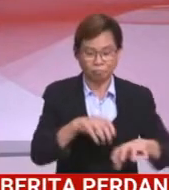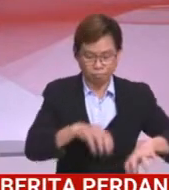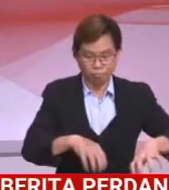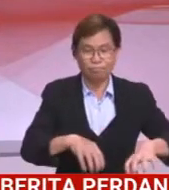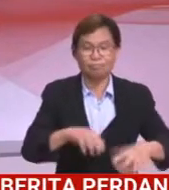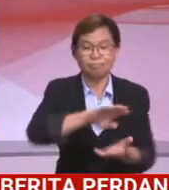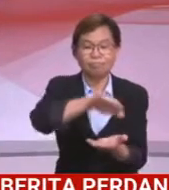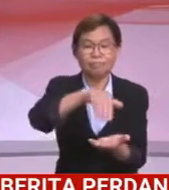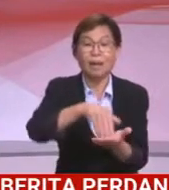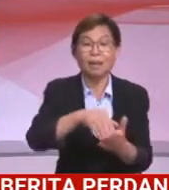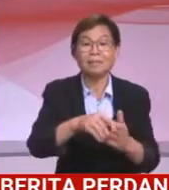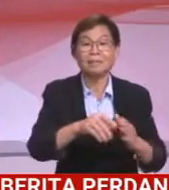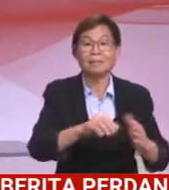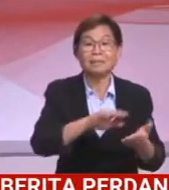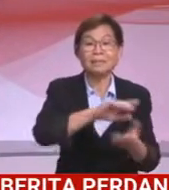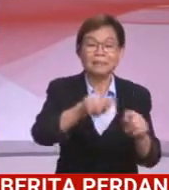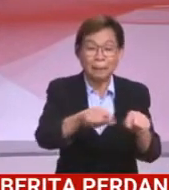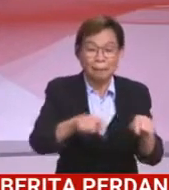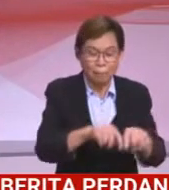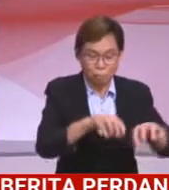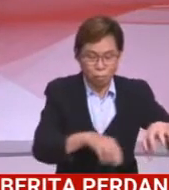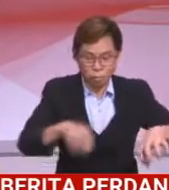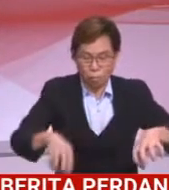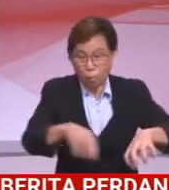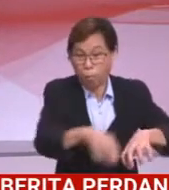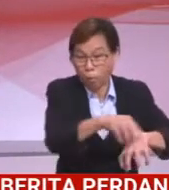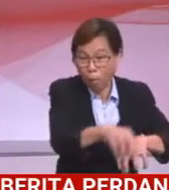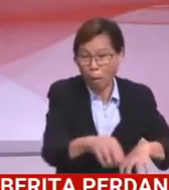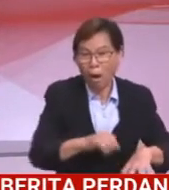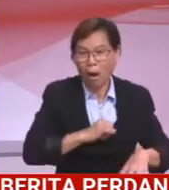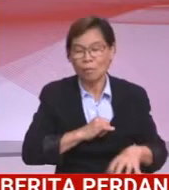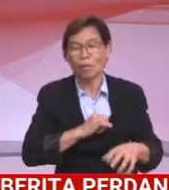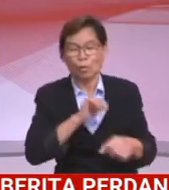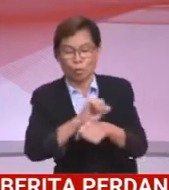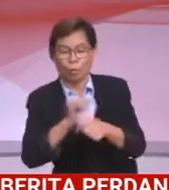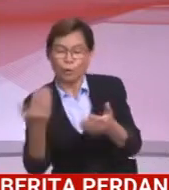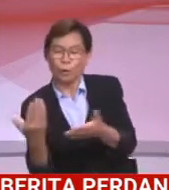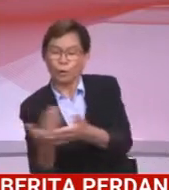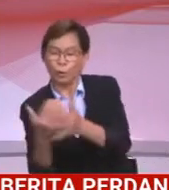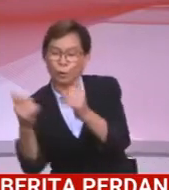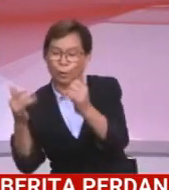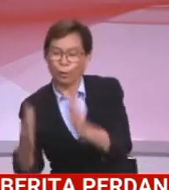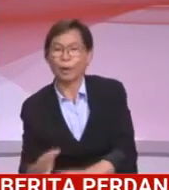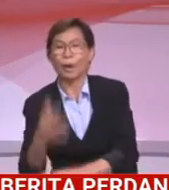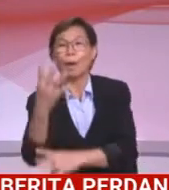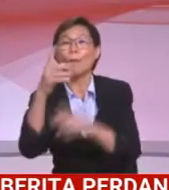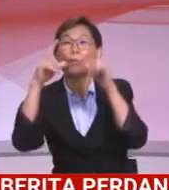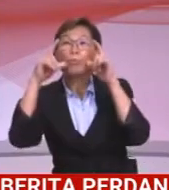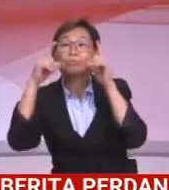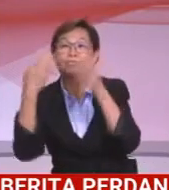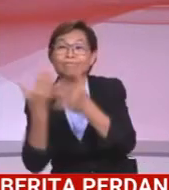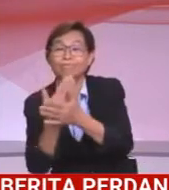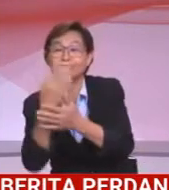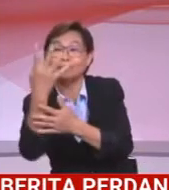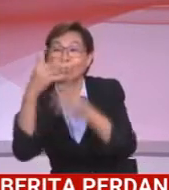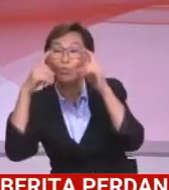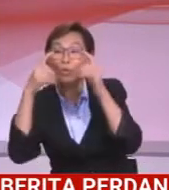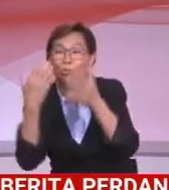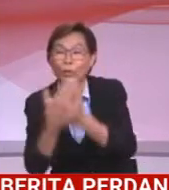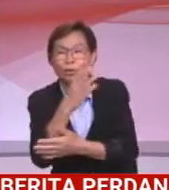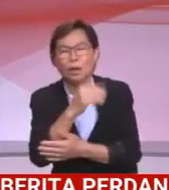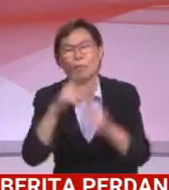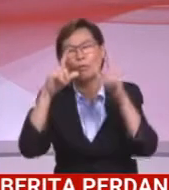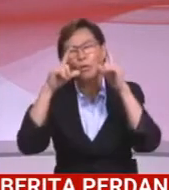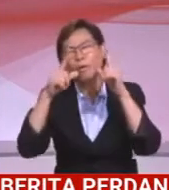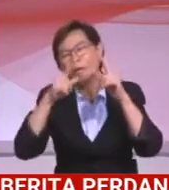dan I'm looking forward to work with the new players yang join us the team EMP orang muka baru tu dan of course yang muka